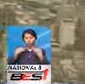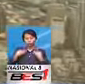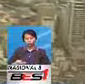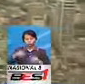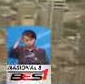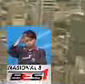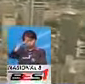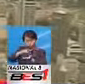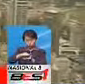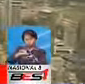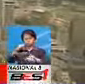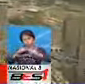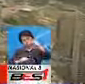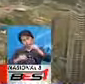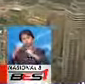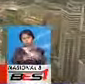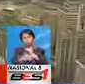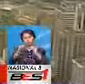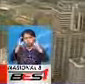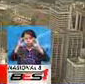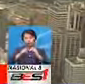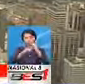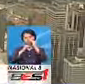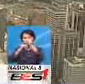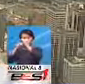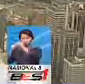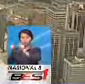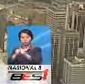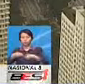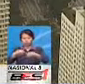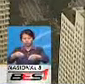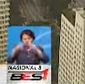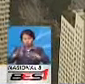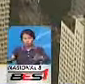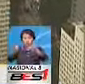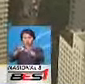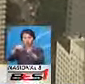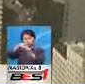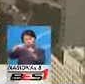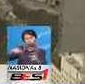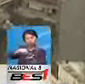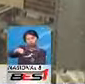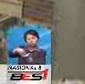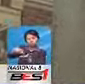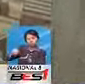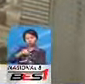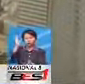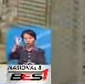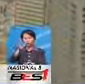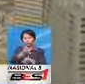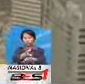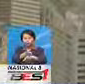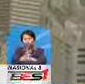mengurangkan paras defisit negara secara berperingkat-peringkat dengan memberi keutamaan kepada potongan perbelanjaan dan hanya mengambil